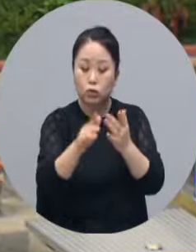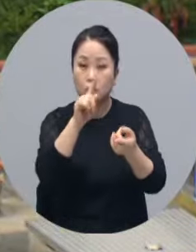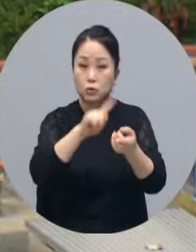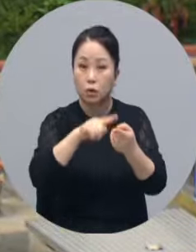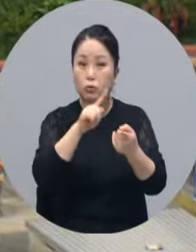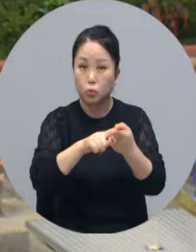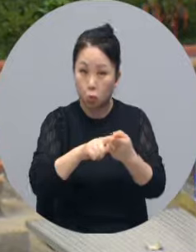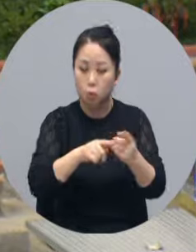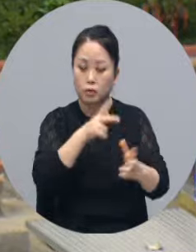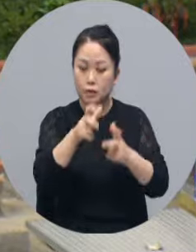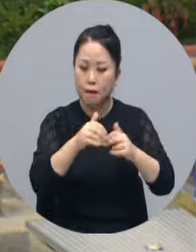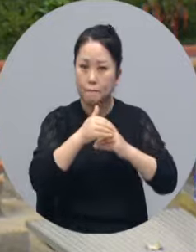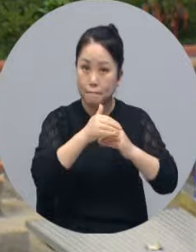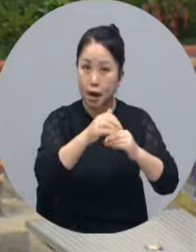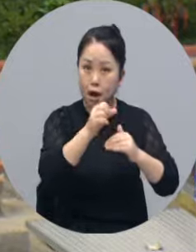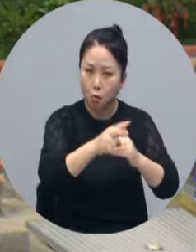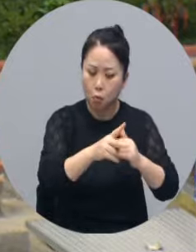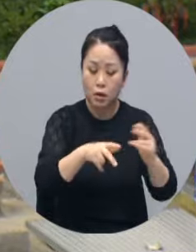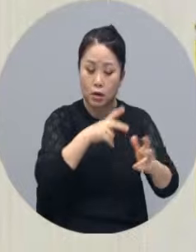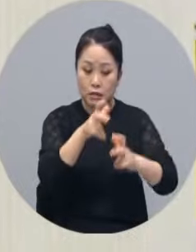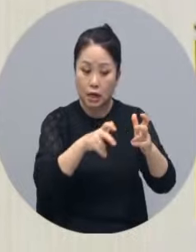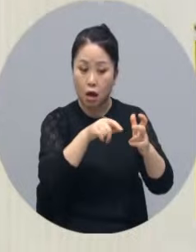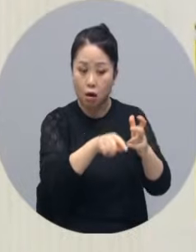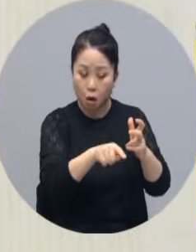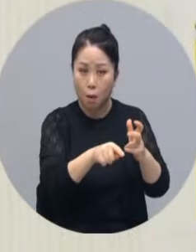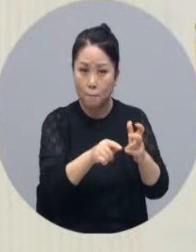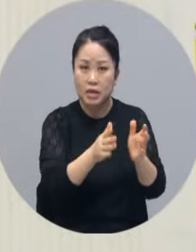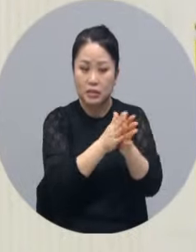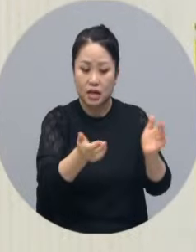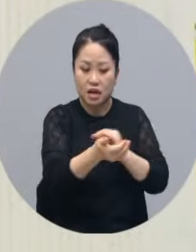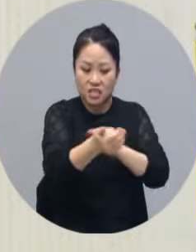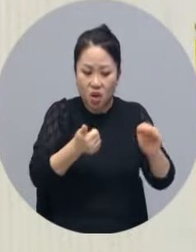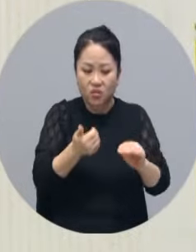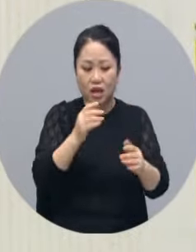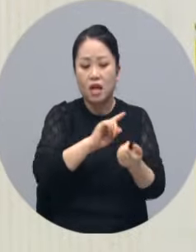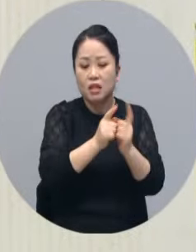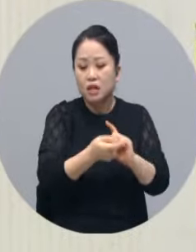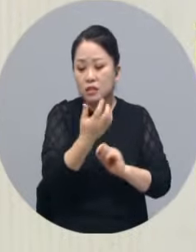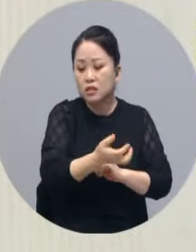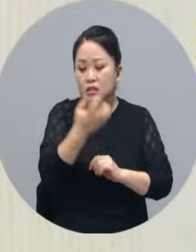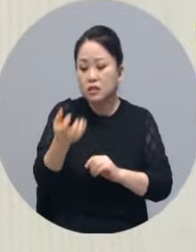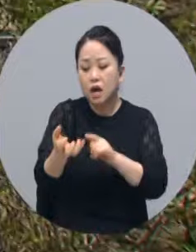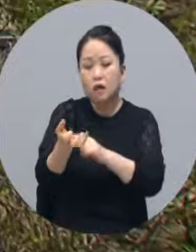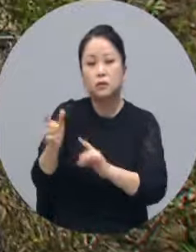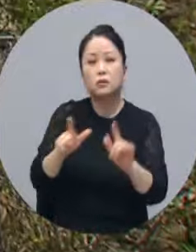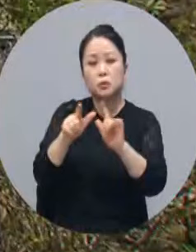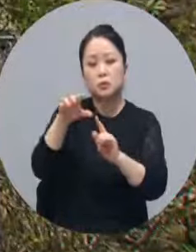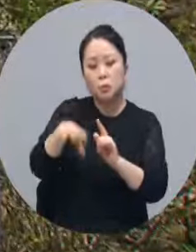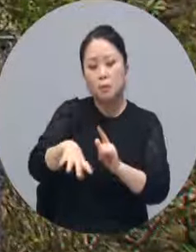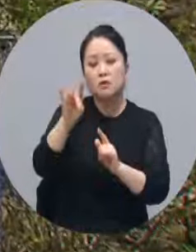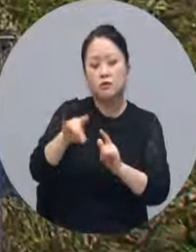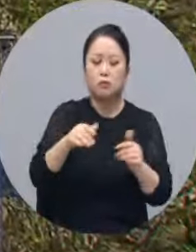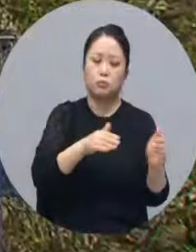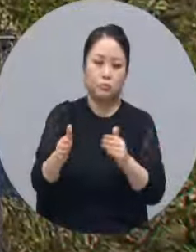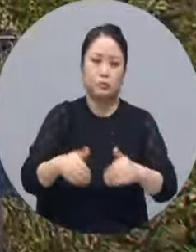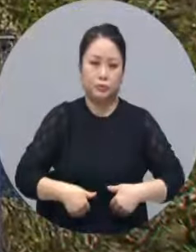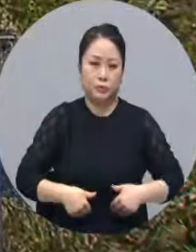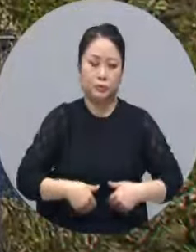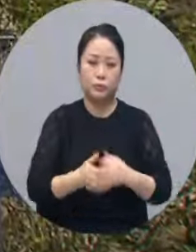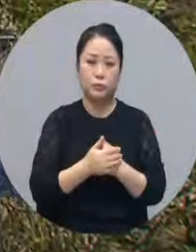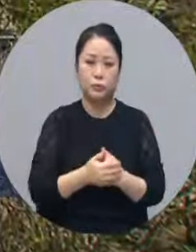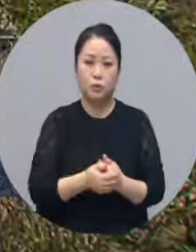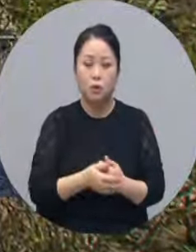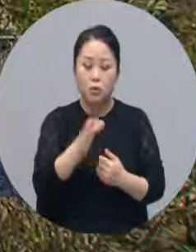사업성이 확보되고 대체 거주지 마련이 쉬운 곳부터 시작해야 한다는 게 전문가들 조언입니다. 많은 비용도 들고 또